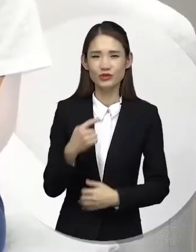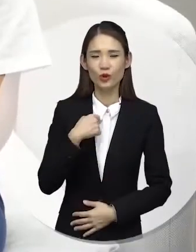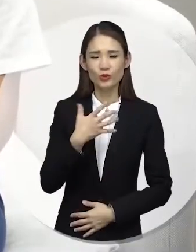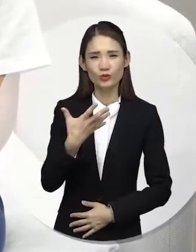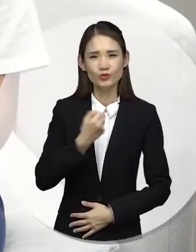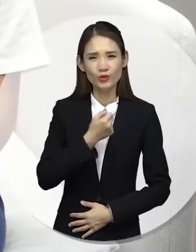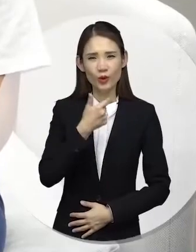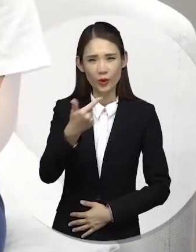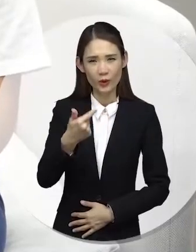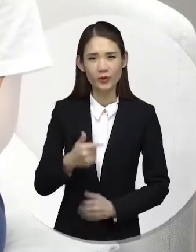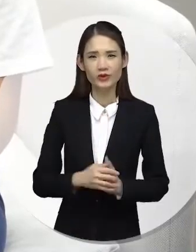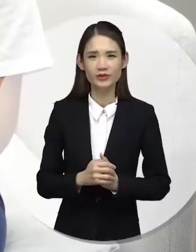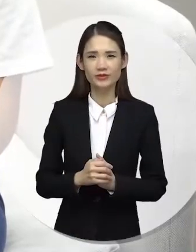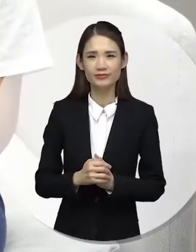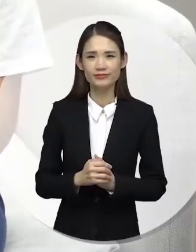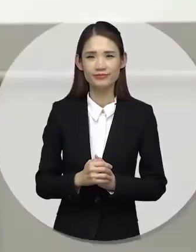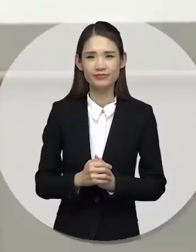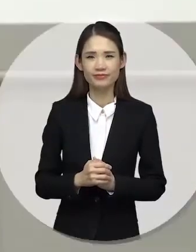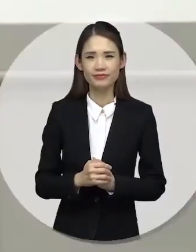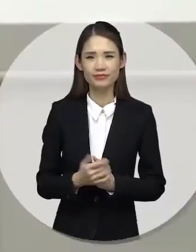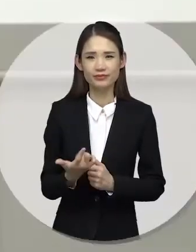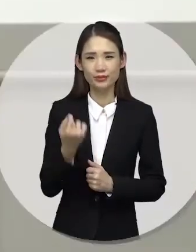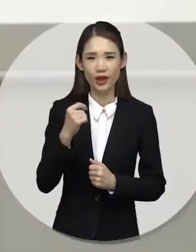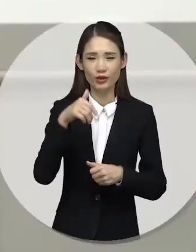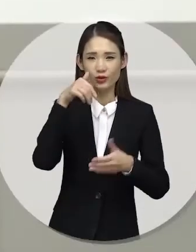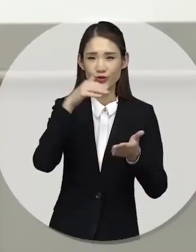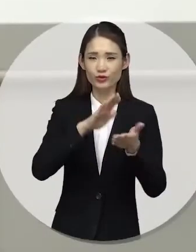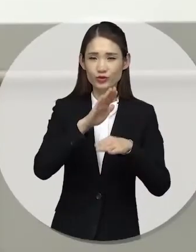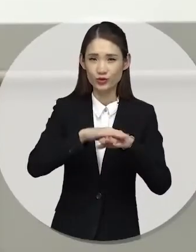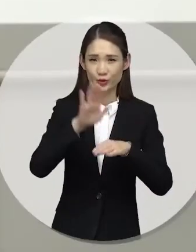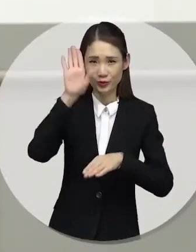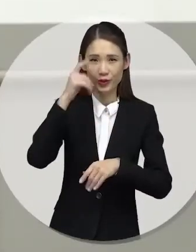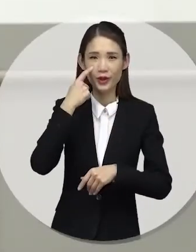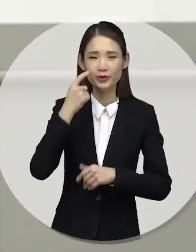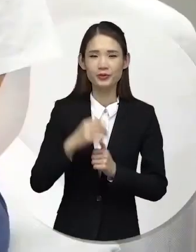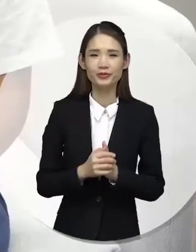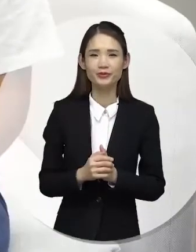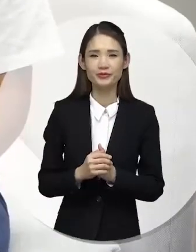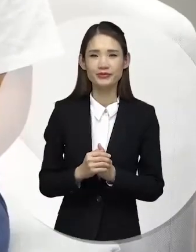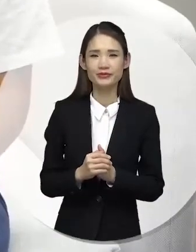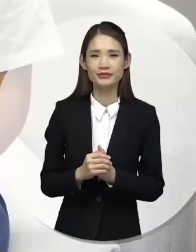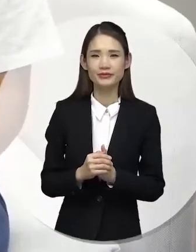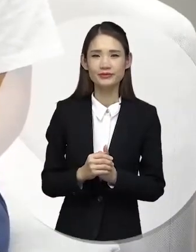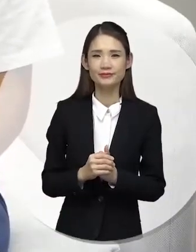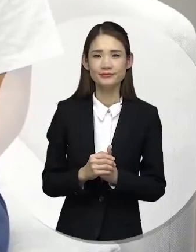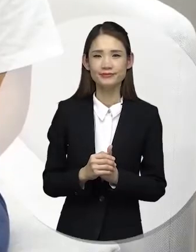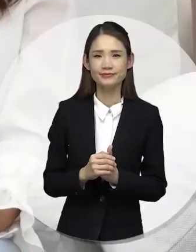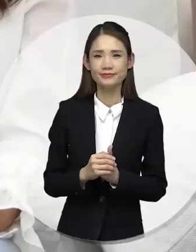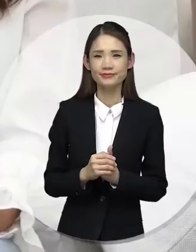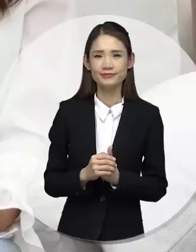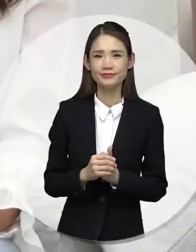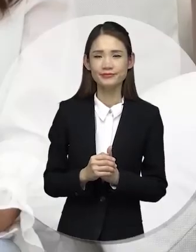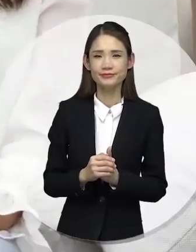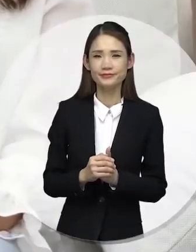거기서 너무 충격을 받은 적이 있어가지고 바로 투표를 한번 시작해 볼게요.